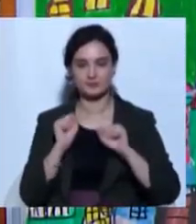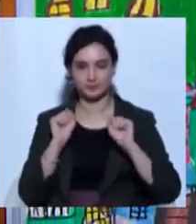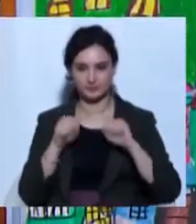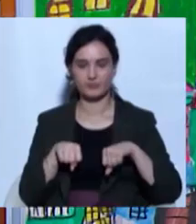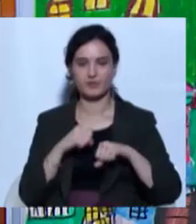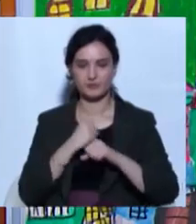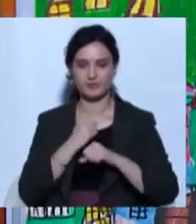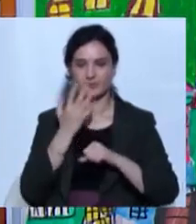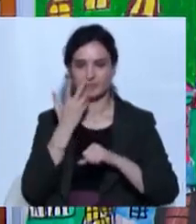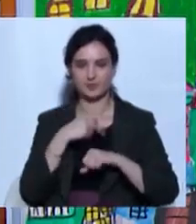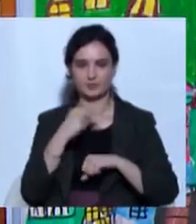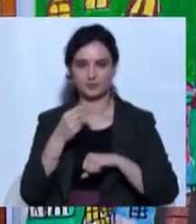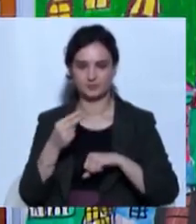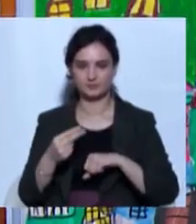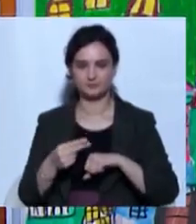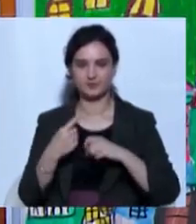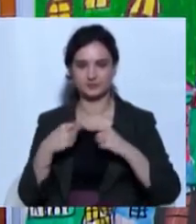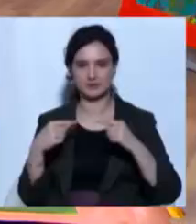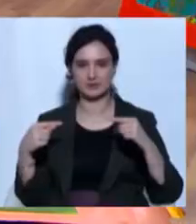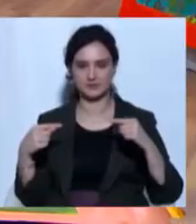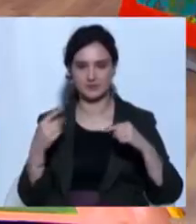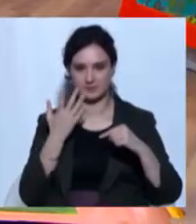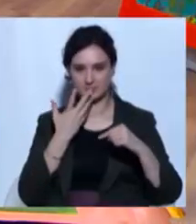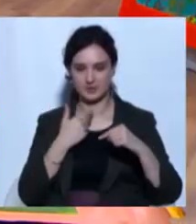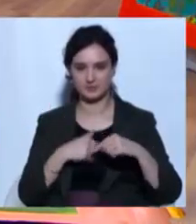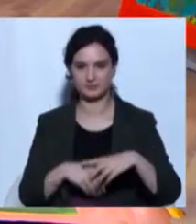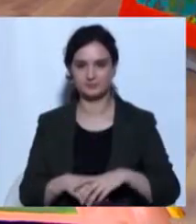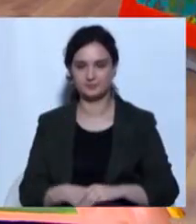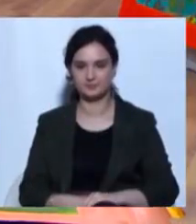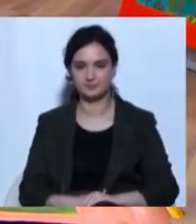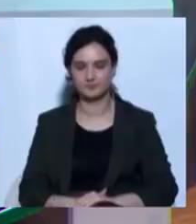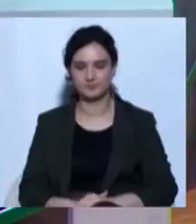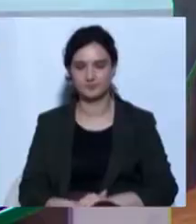შეგულია გავაფერადოთ სხვადასხვა ფრად.